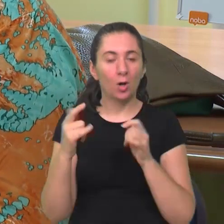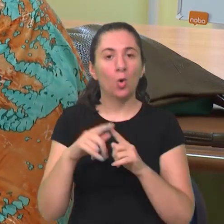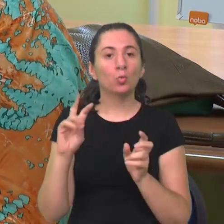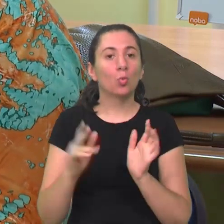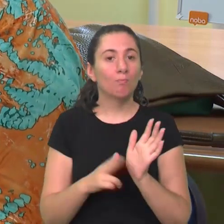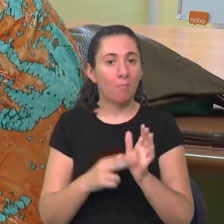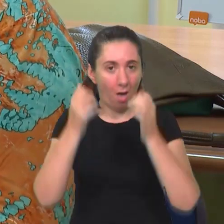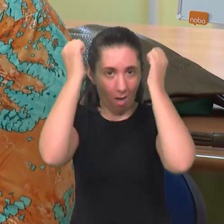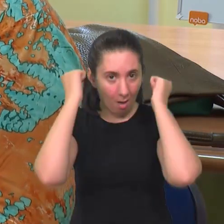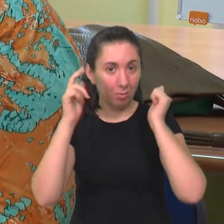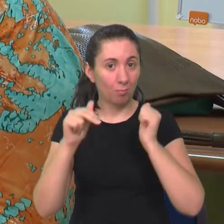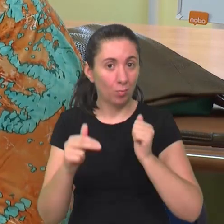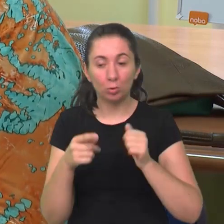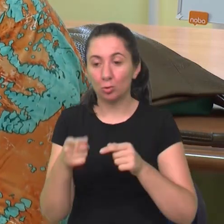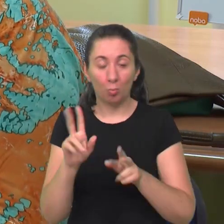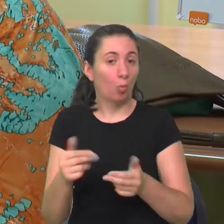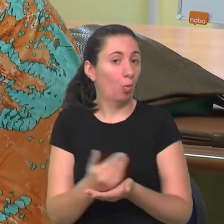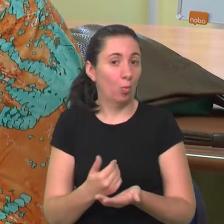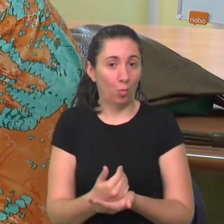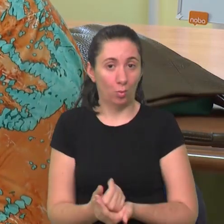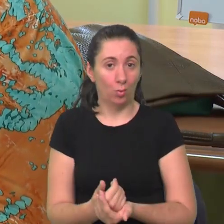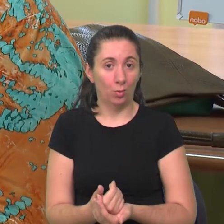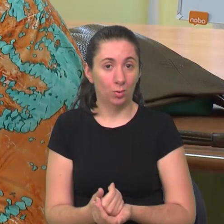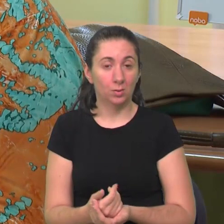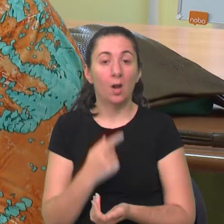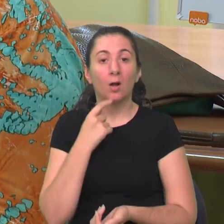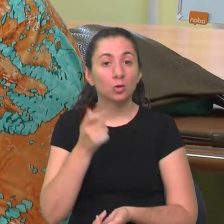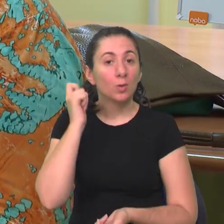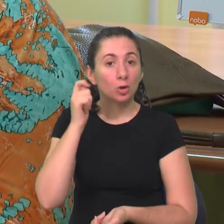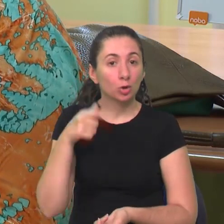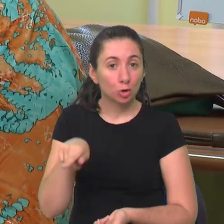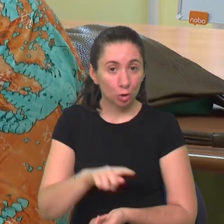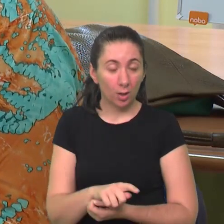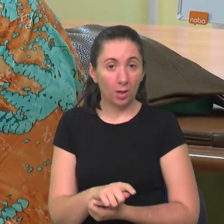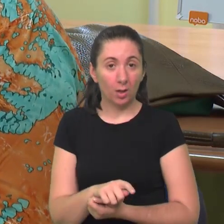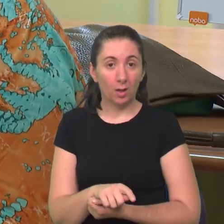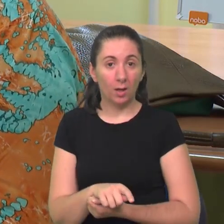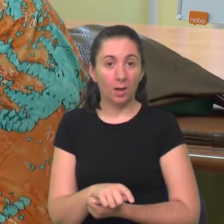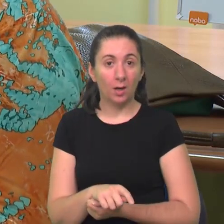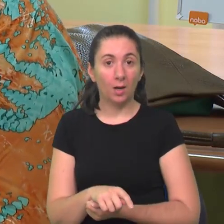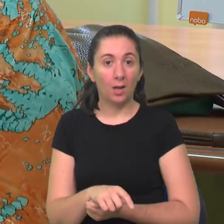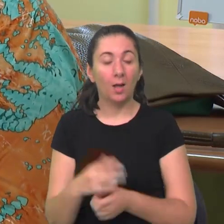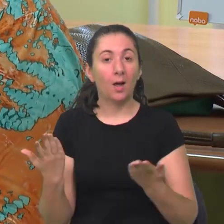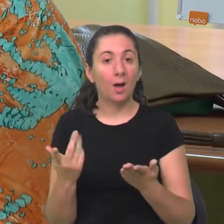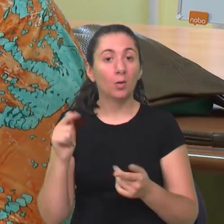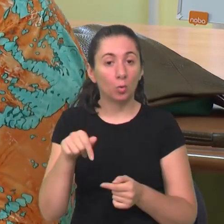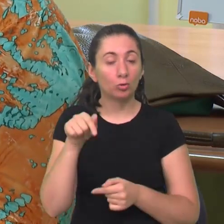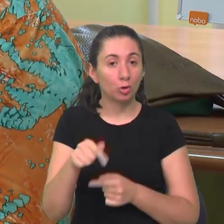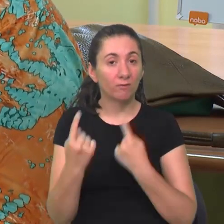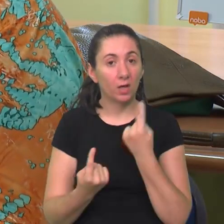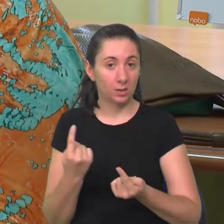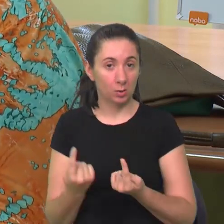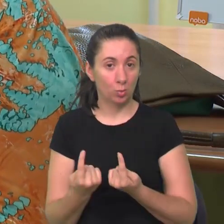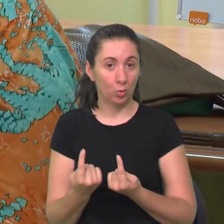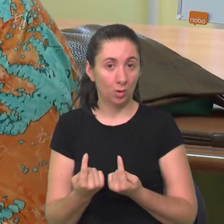pa onda mogu i tako nešto koristiti. Mada kažem, žena, ono, kad dođe takva